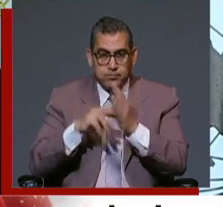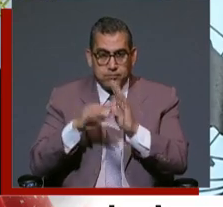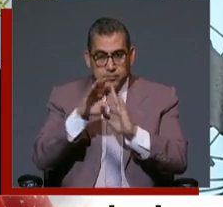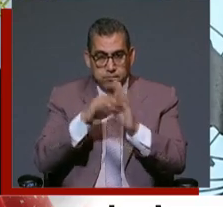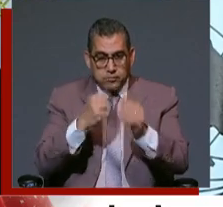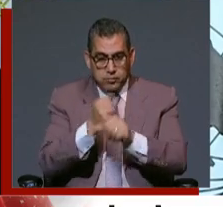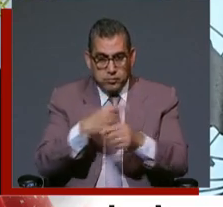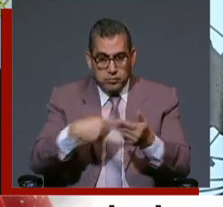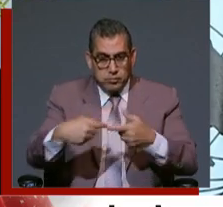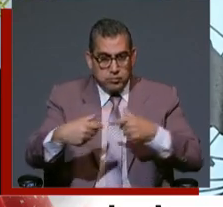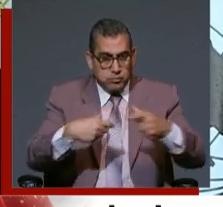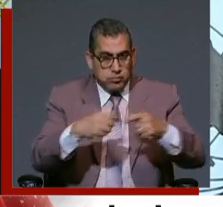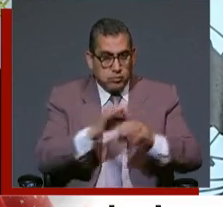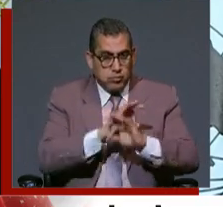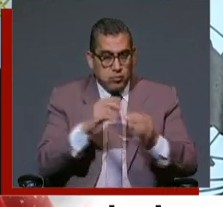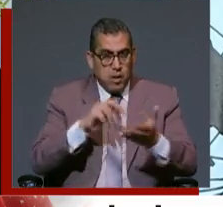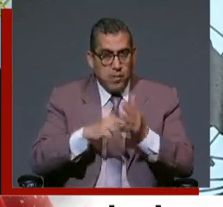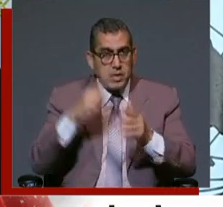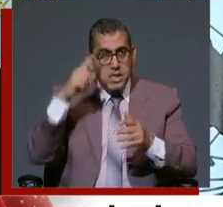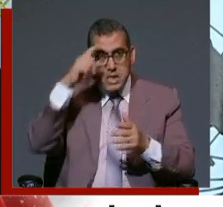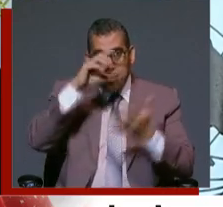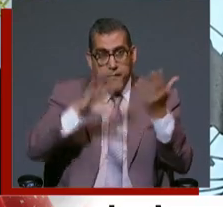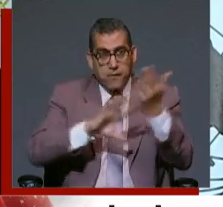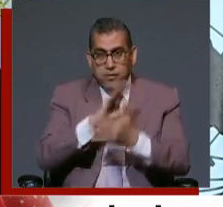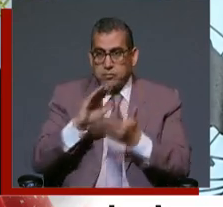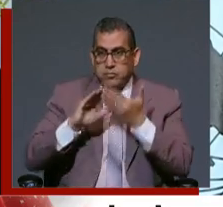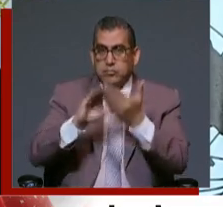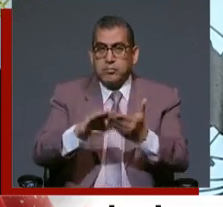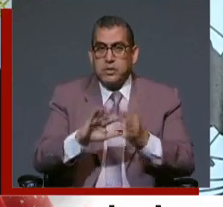سريعة في حالات الأزمات لإجراء